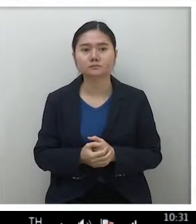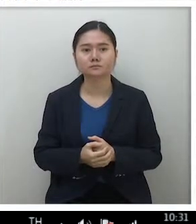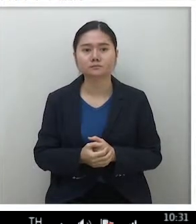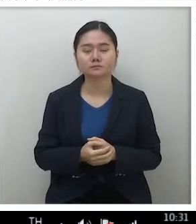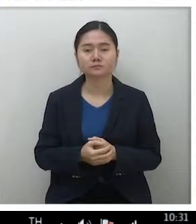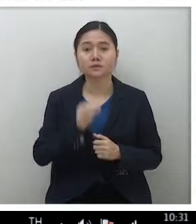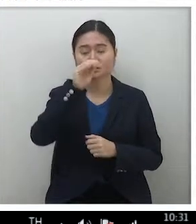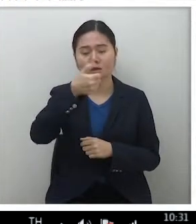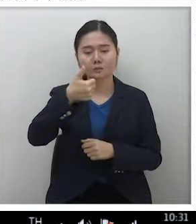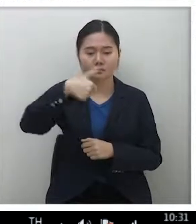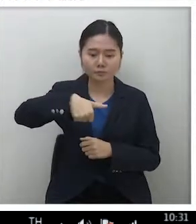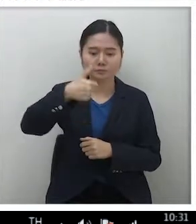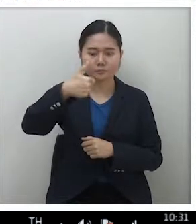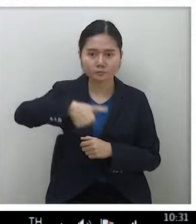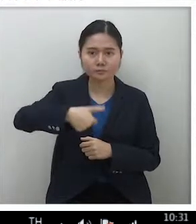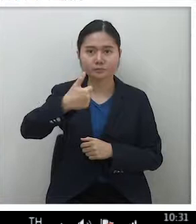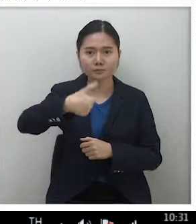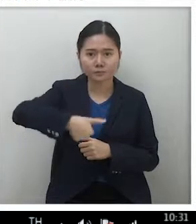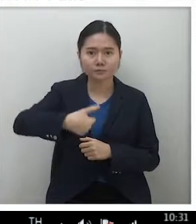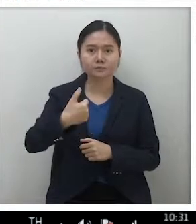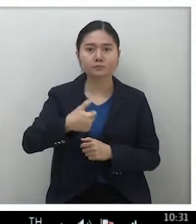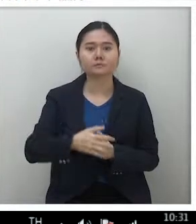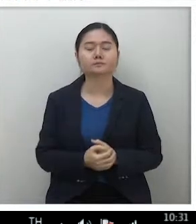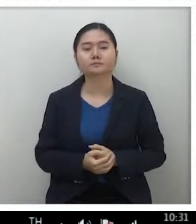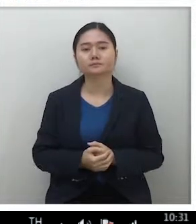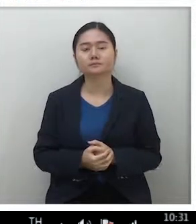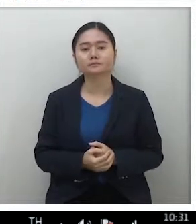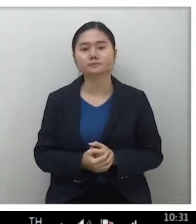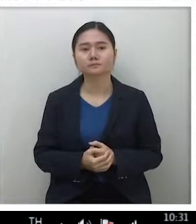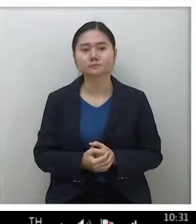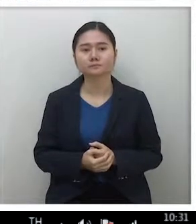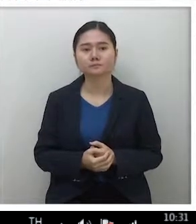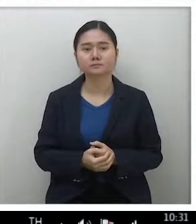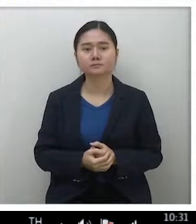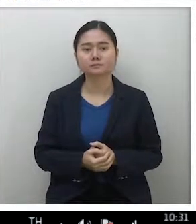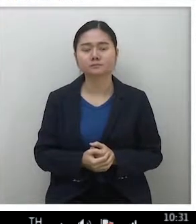ช้างก็จะยกหัวแบบนี้เห็นไหมครับ